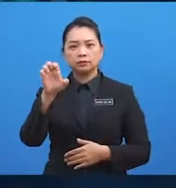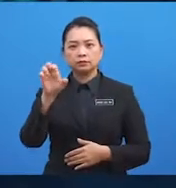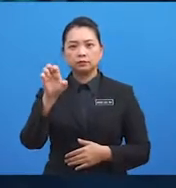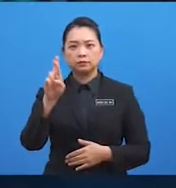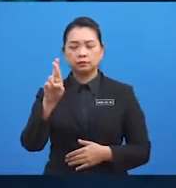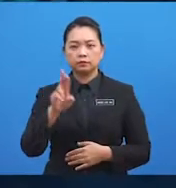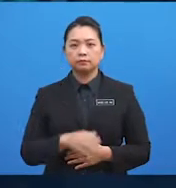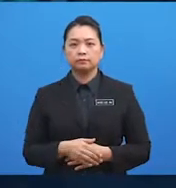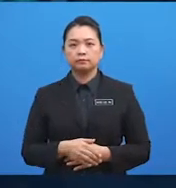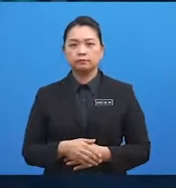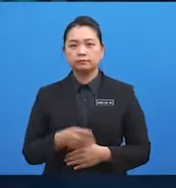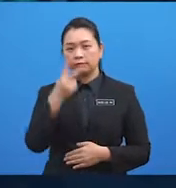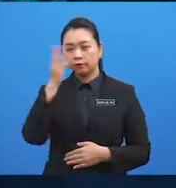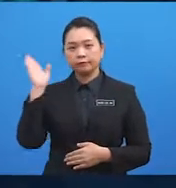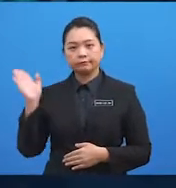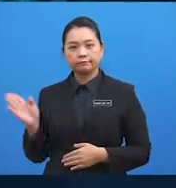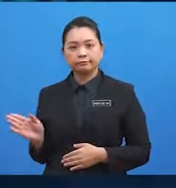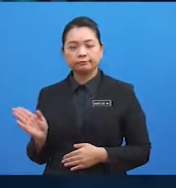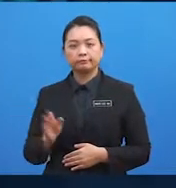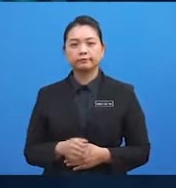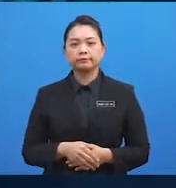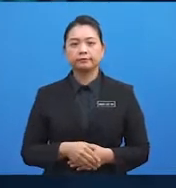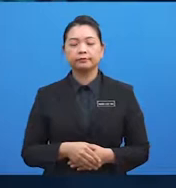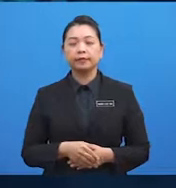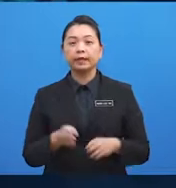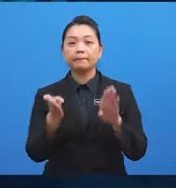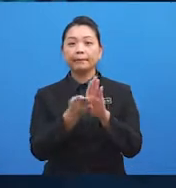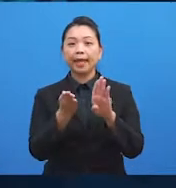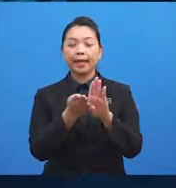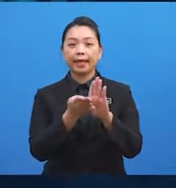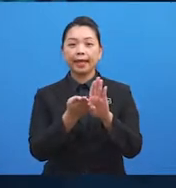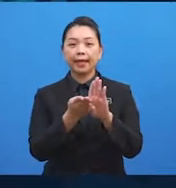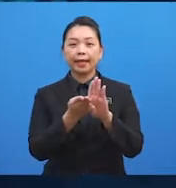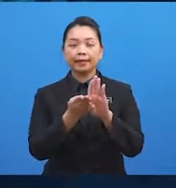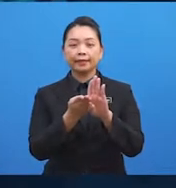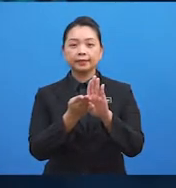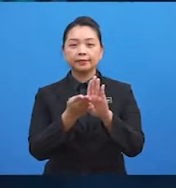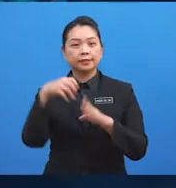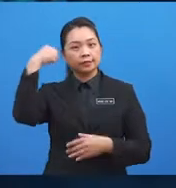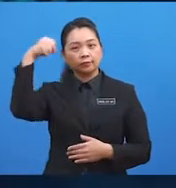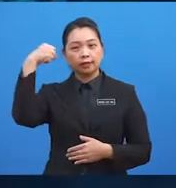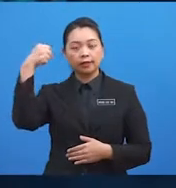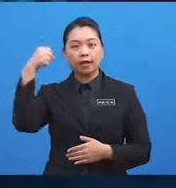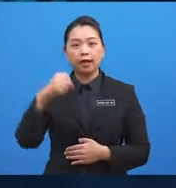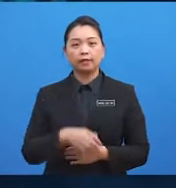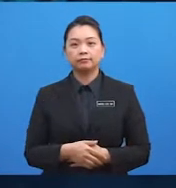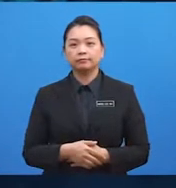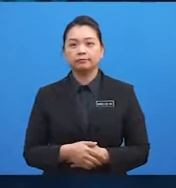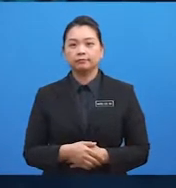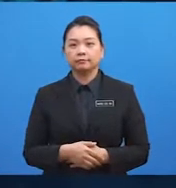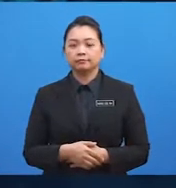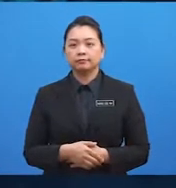Ya, melalui Bank Saudagar. Bank Saudagar akan